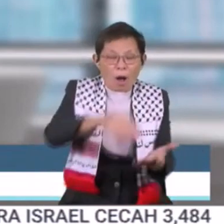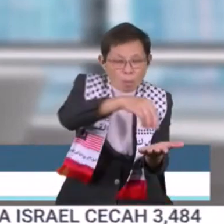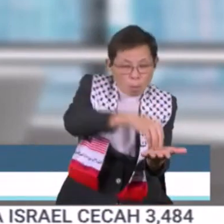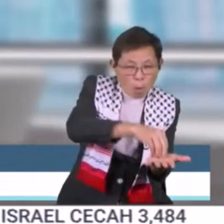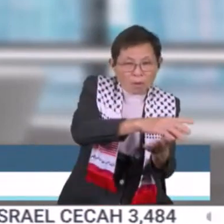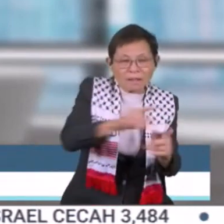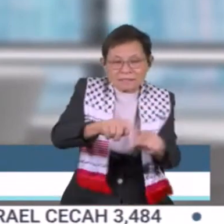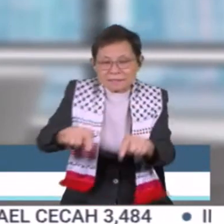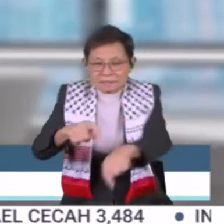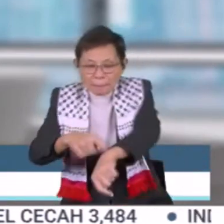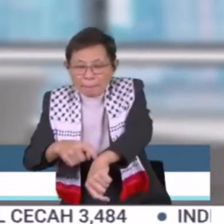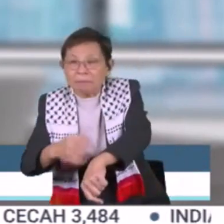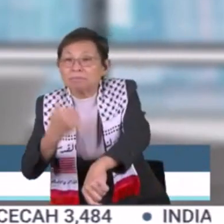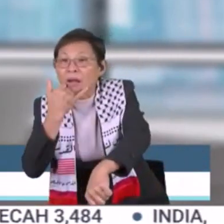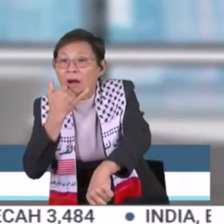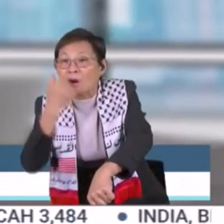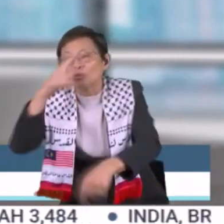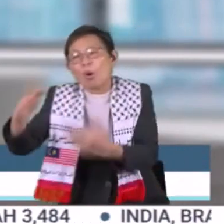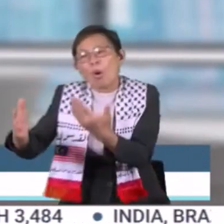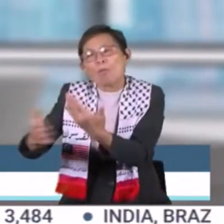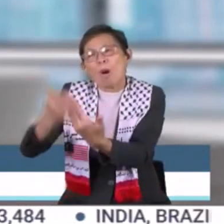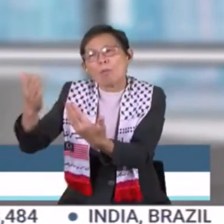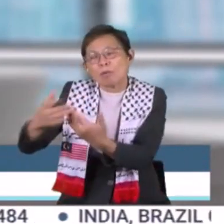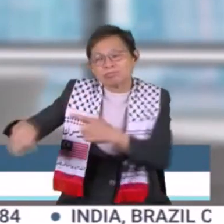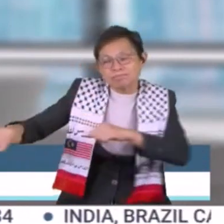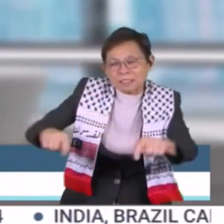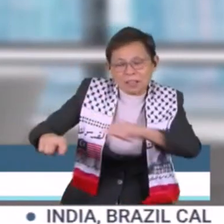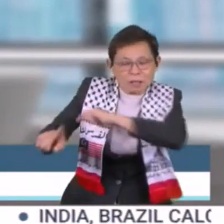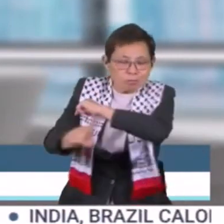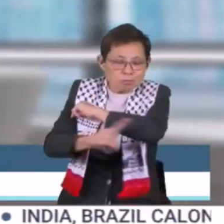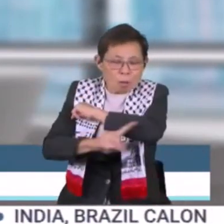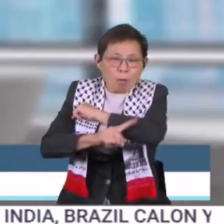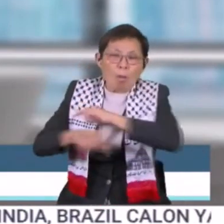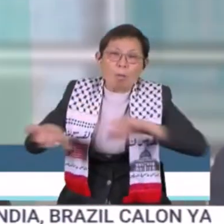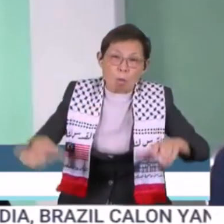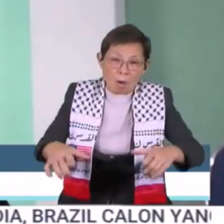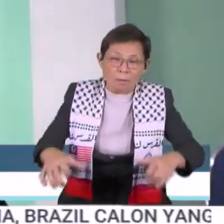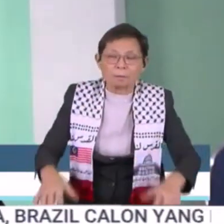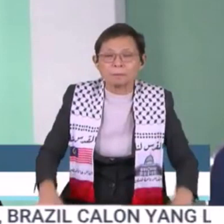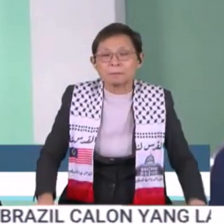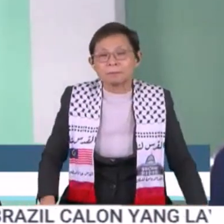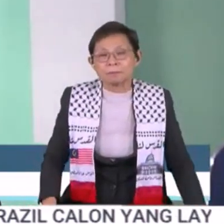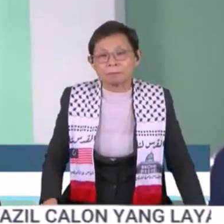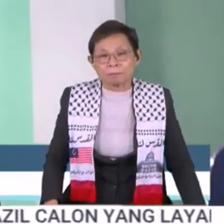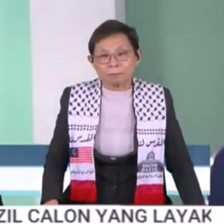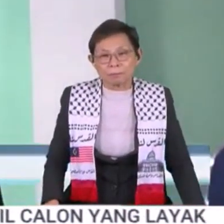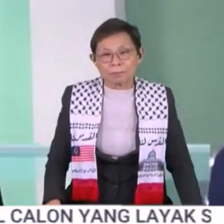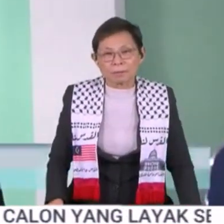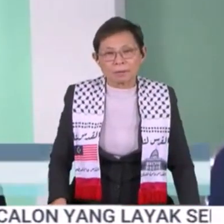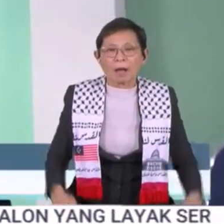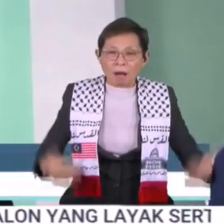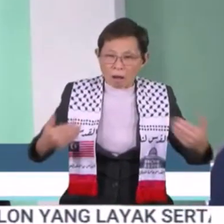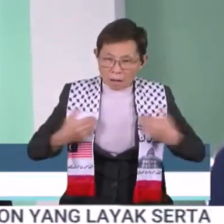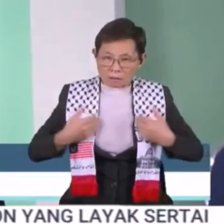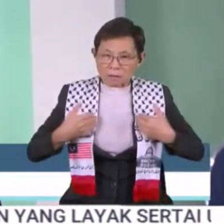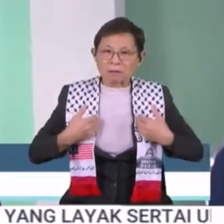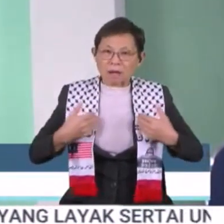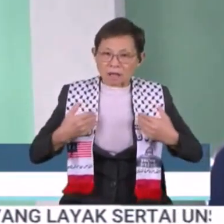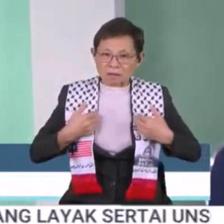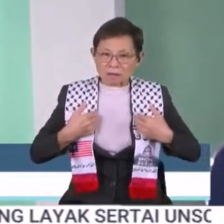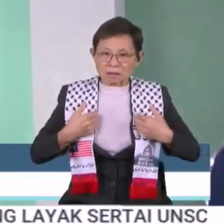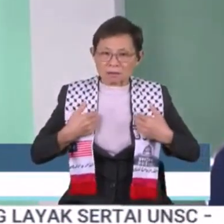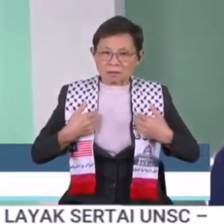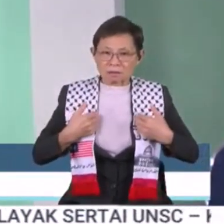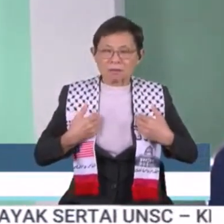dan waktu kesalahan bagi memudahkan tindakan diambil so far ni ada yang masih lagi